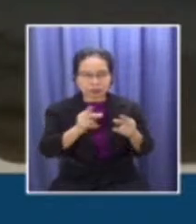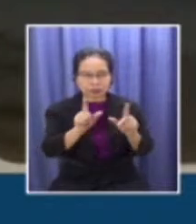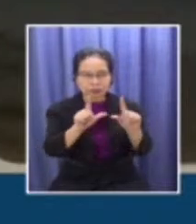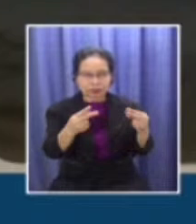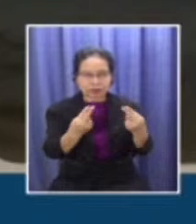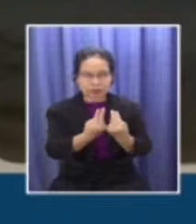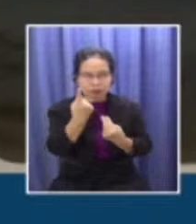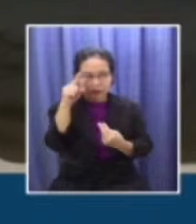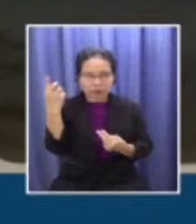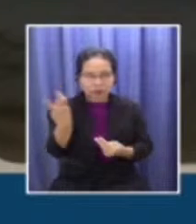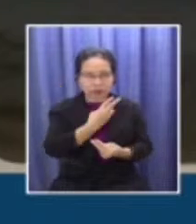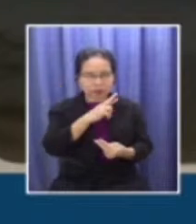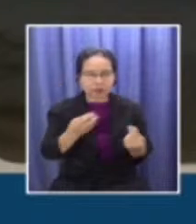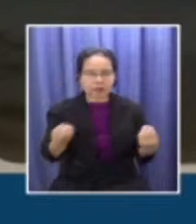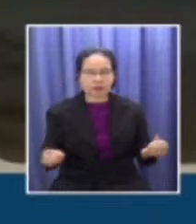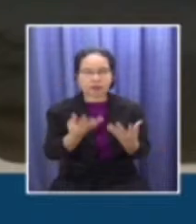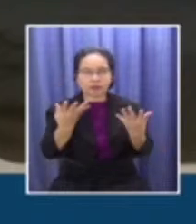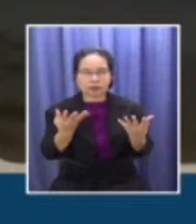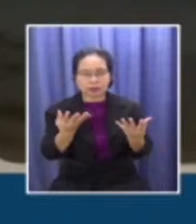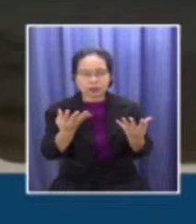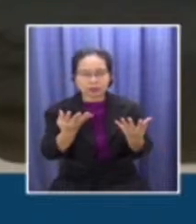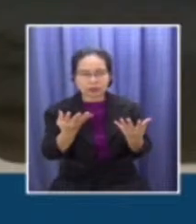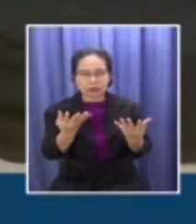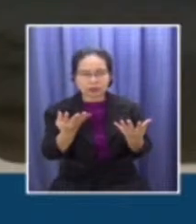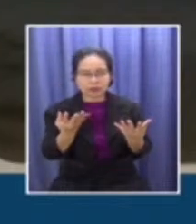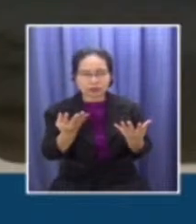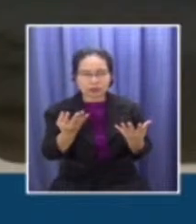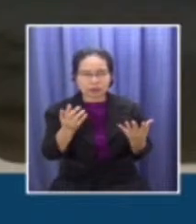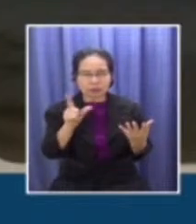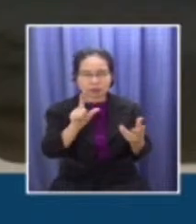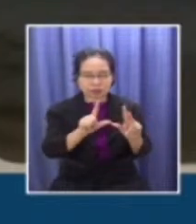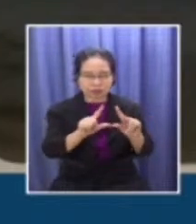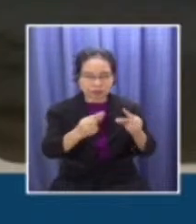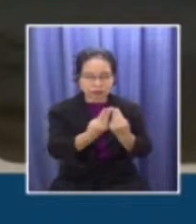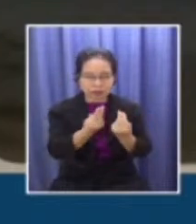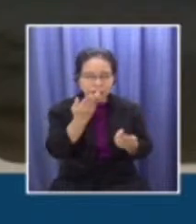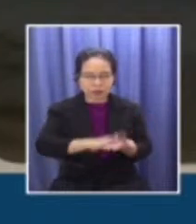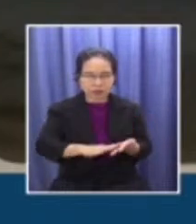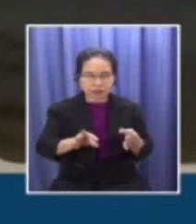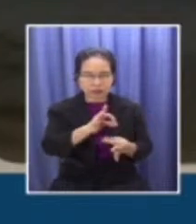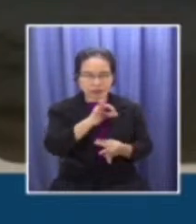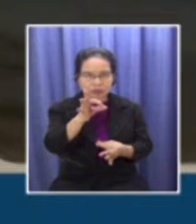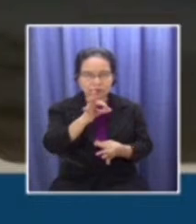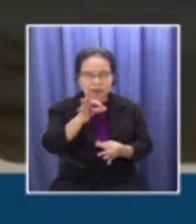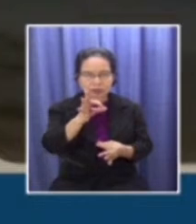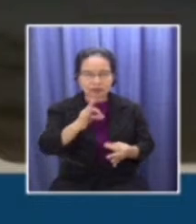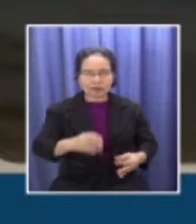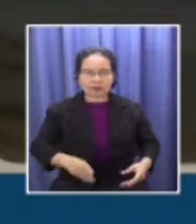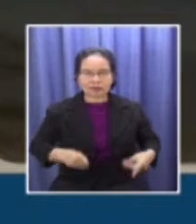yɛdɔɔso ɔsɛ me din de ɛdɔm ɛfiri sɛ yɛdɔɔso